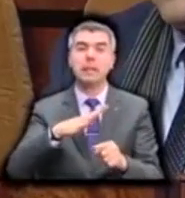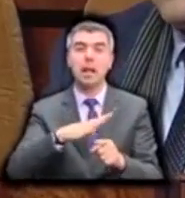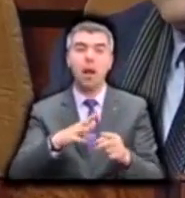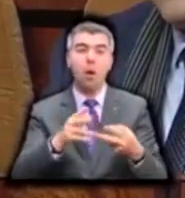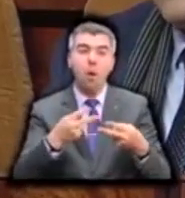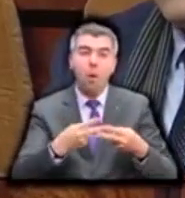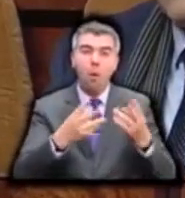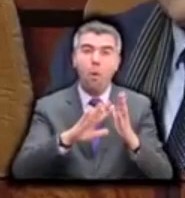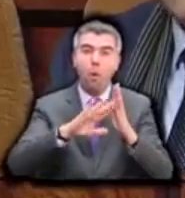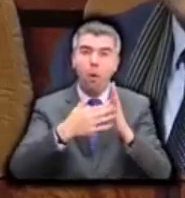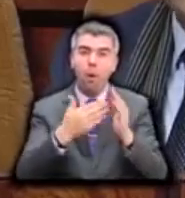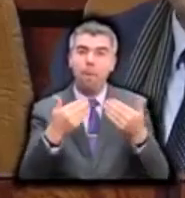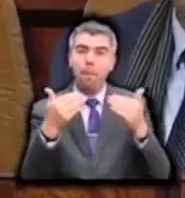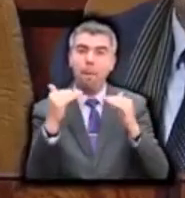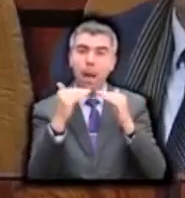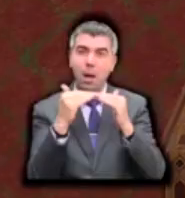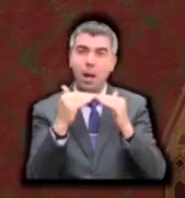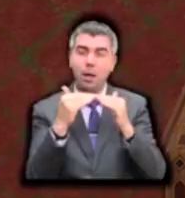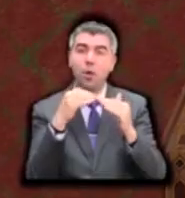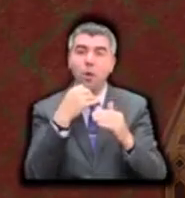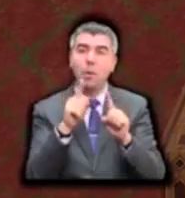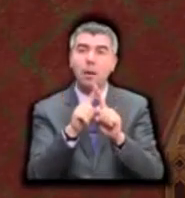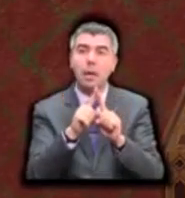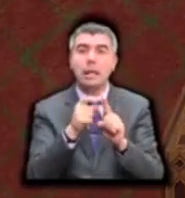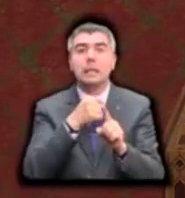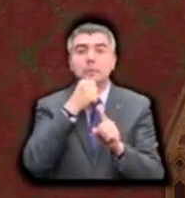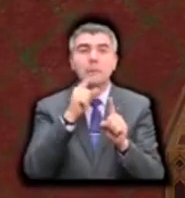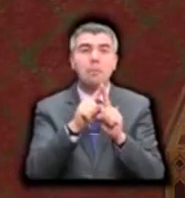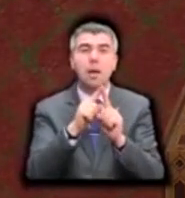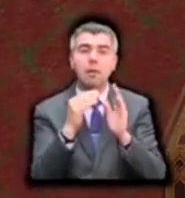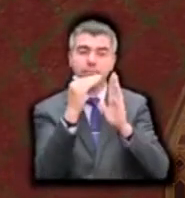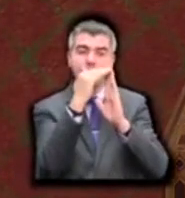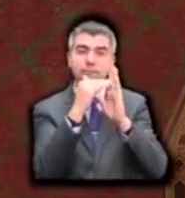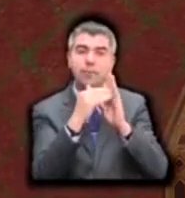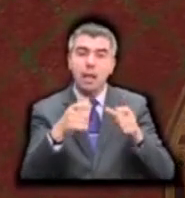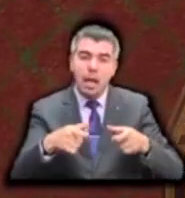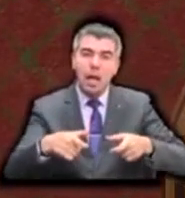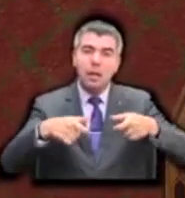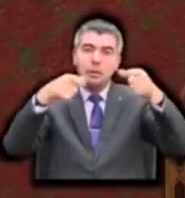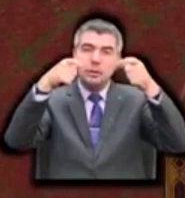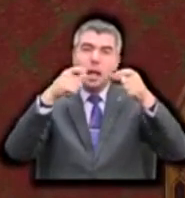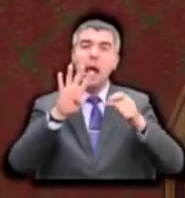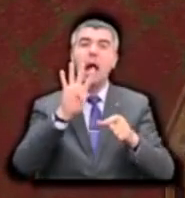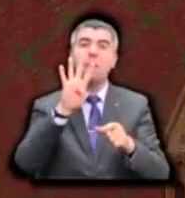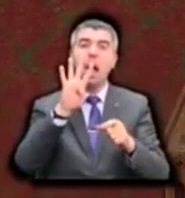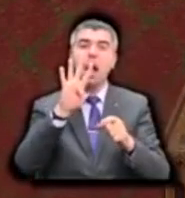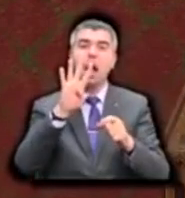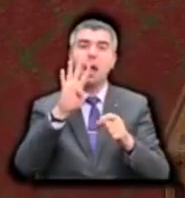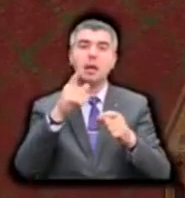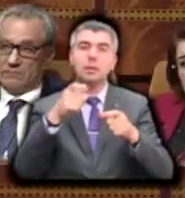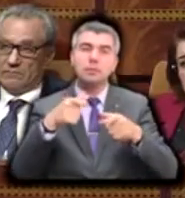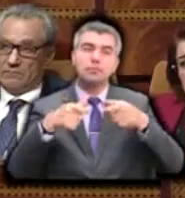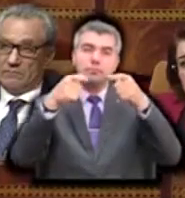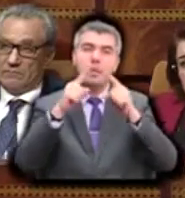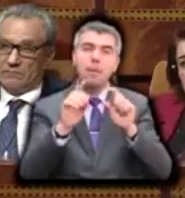أدات، لأن ملي كنديروا الدري راجل كنسكنوه في الطبقة الرابعة في 200 ألف سكن بدون